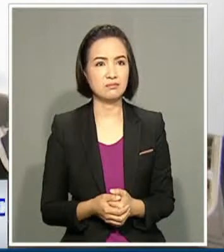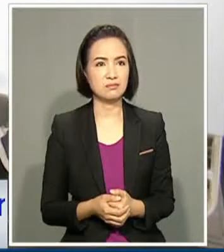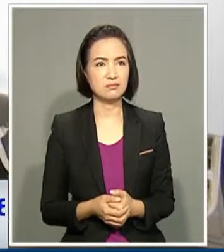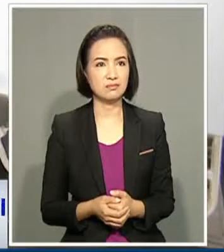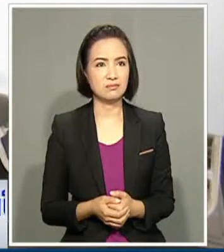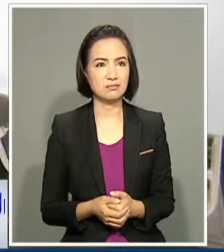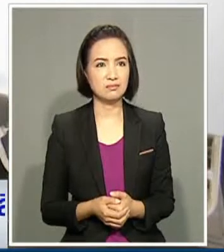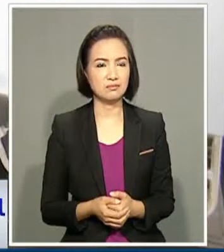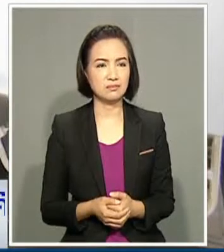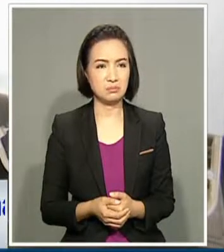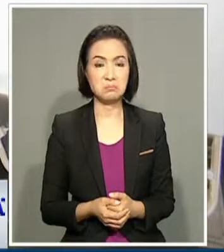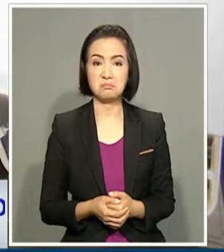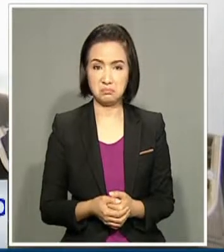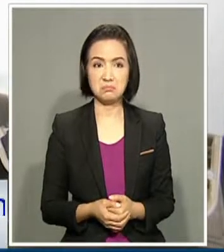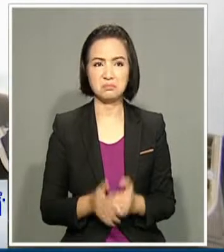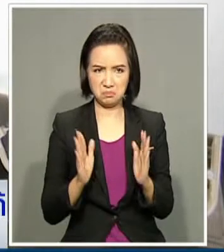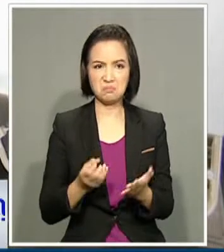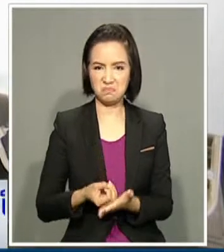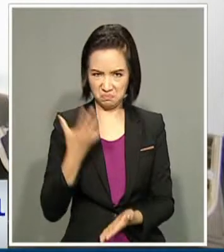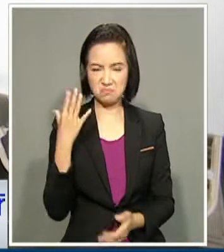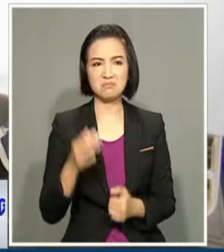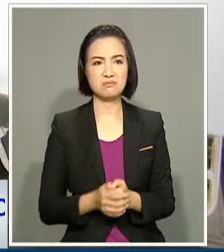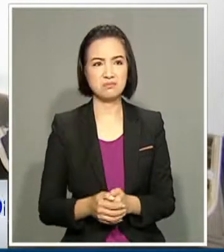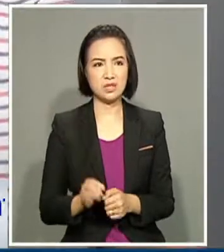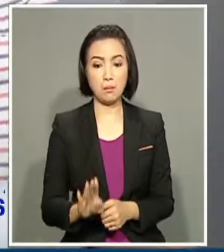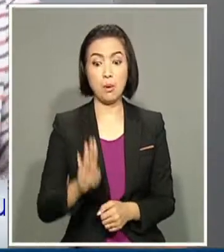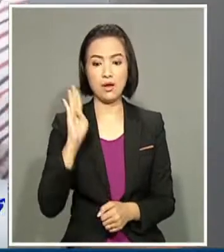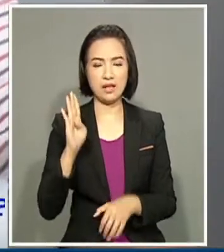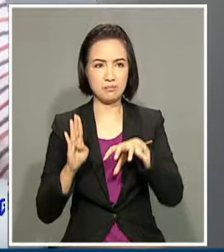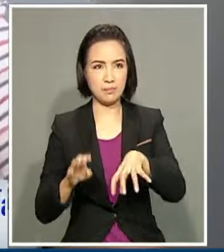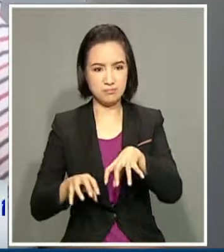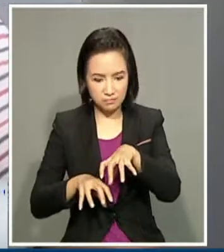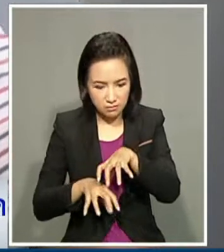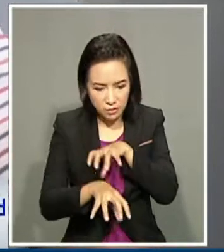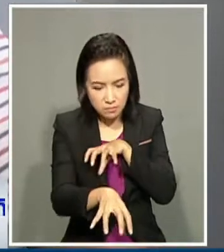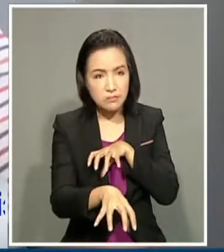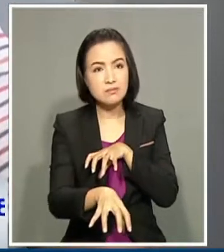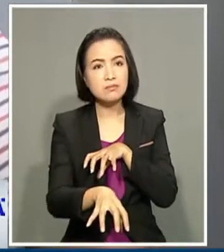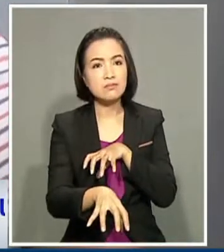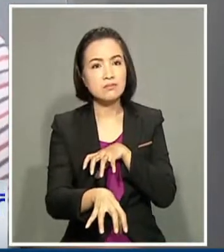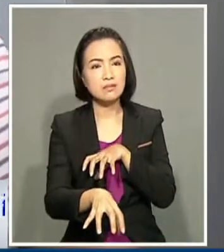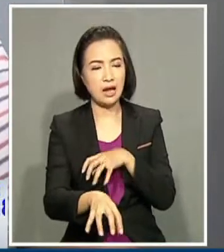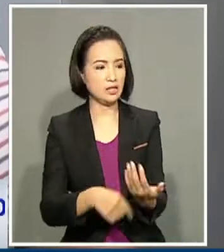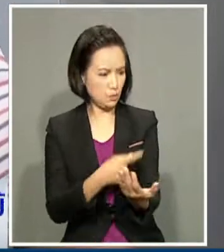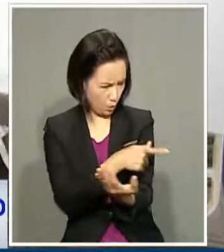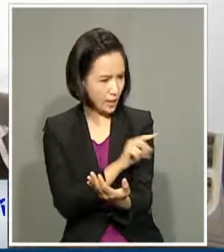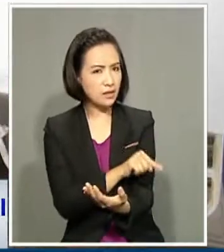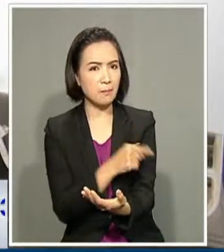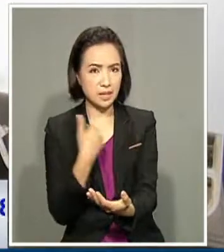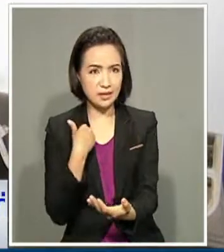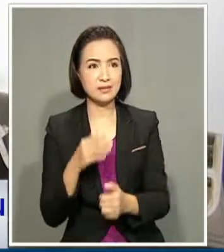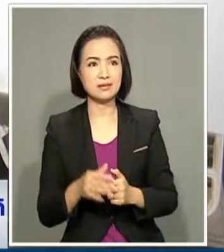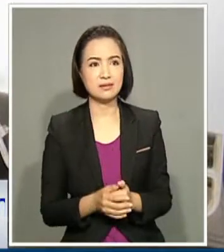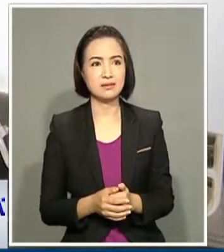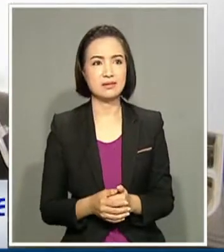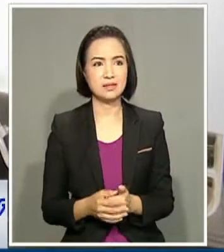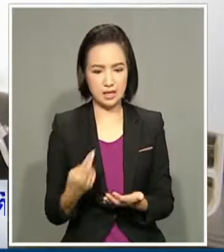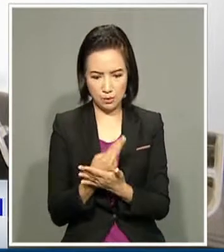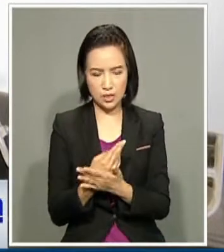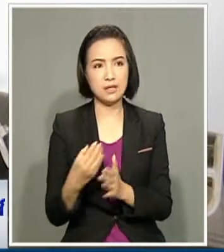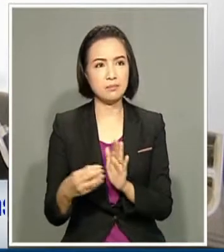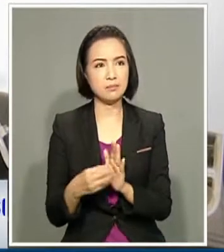จด โอ้โหคนจะรวยช่วยไม่ได้ดูสิ แล้วก็จดกับหุ้นส่วนทางนู้นด้วยไงครับ พี่กำปูคะ